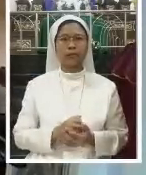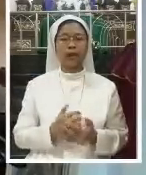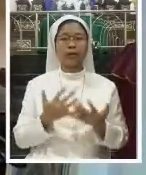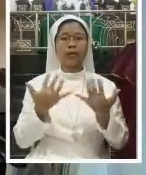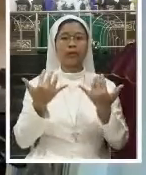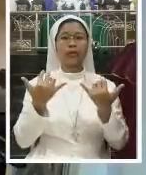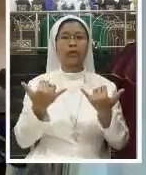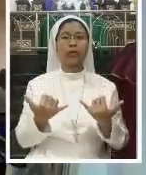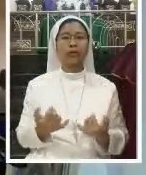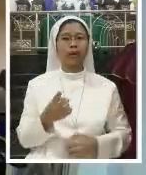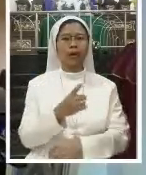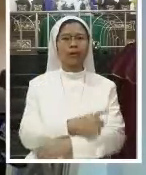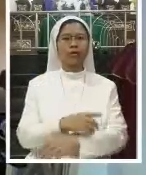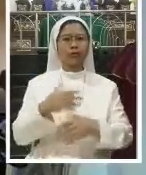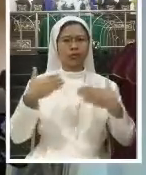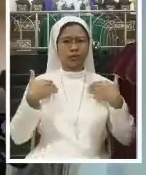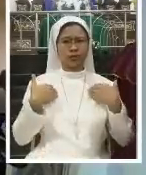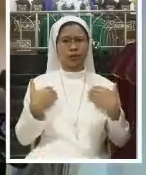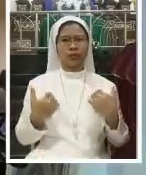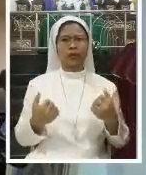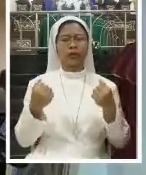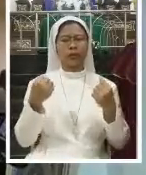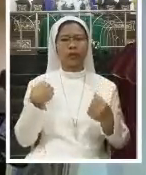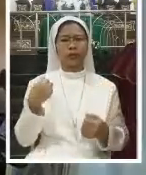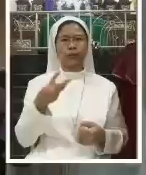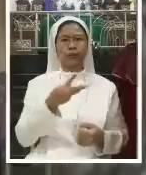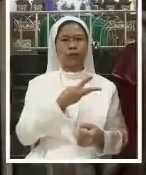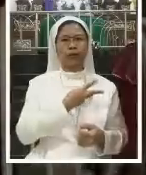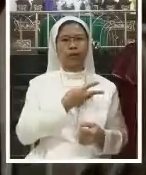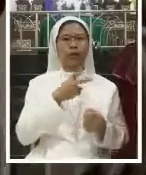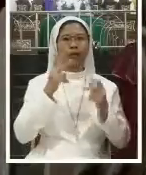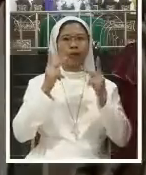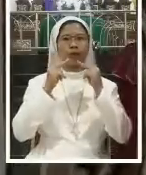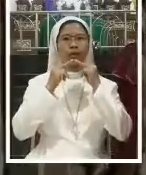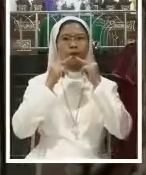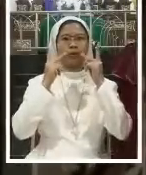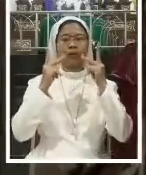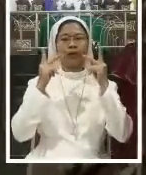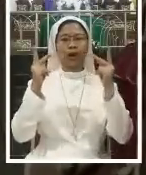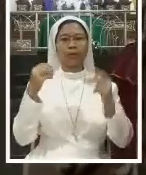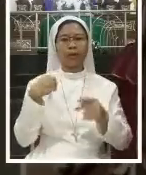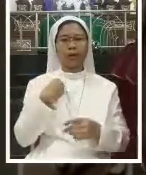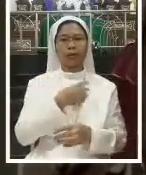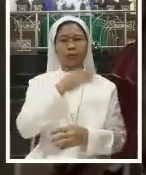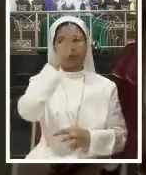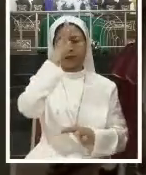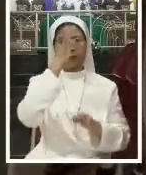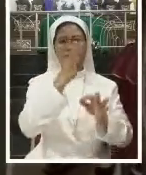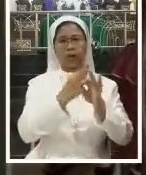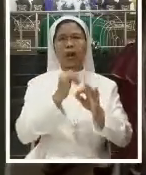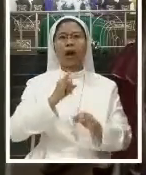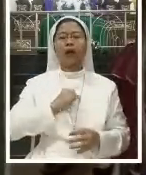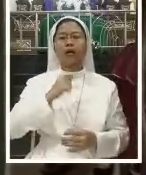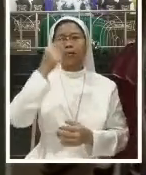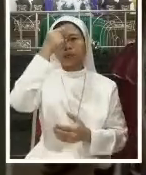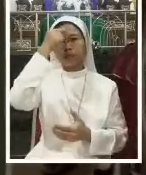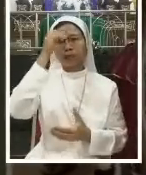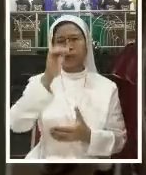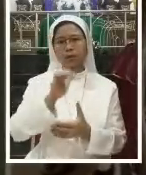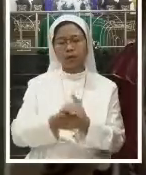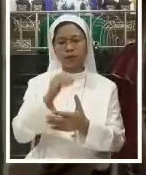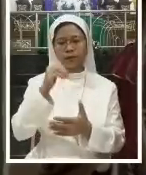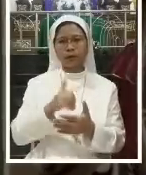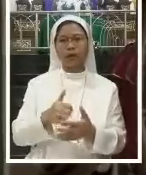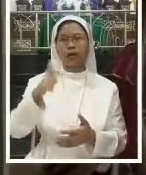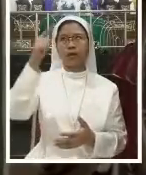Ngunyan, makasugtabi, ipahayag niya to ang satong pagtubod. Nagtutubod ako sa